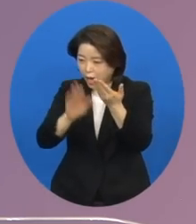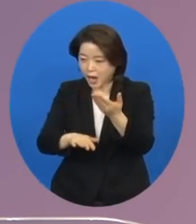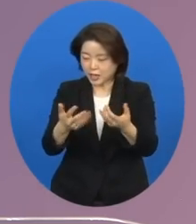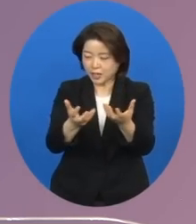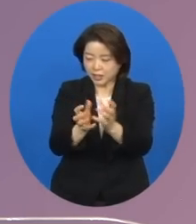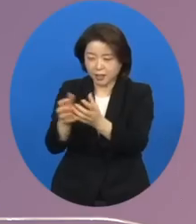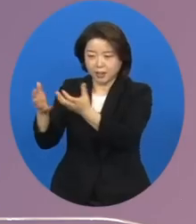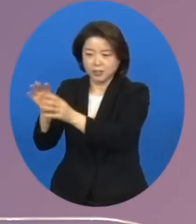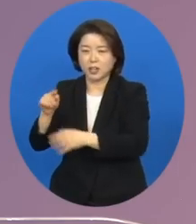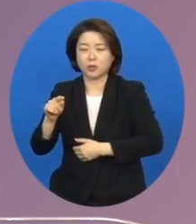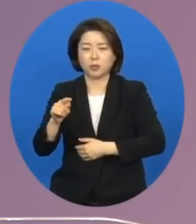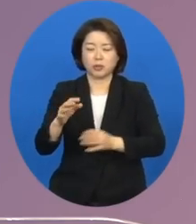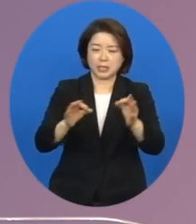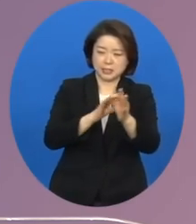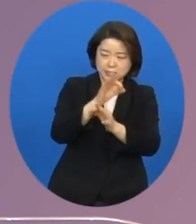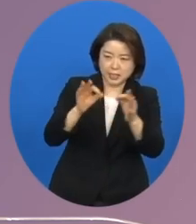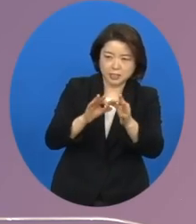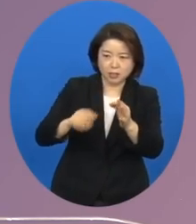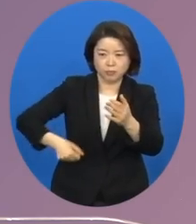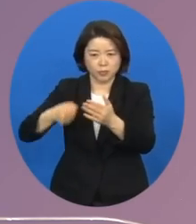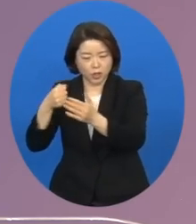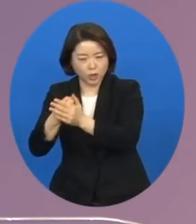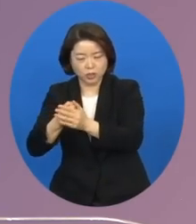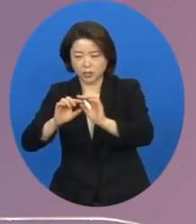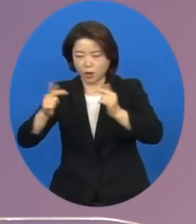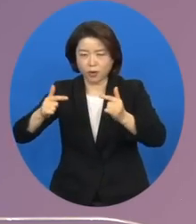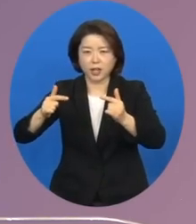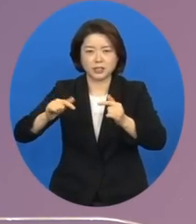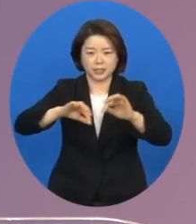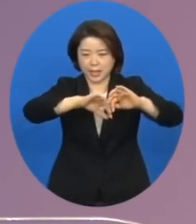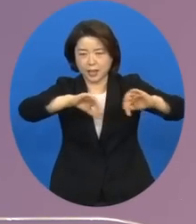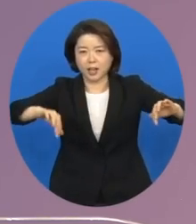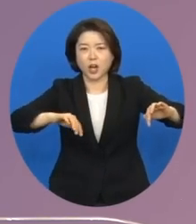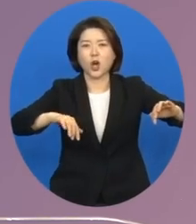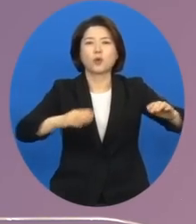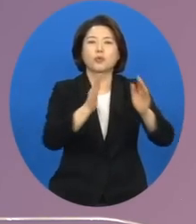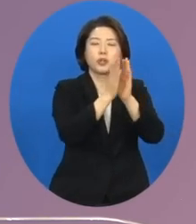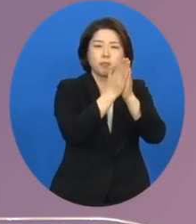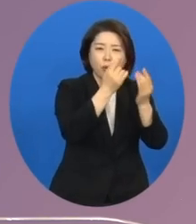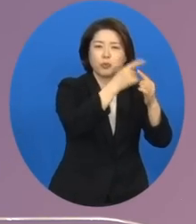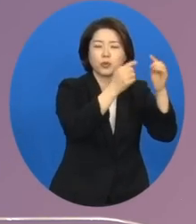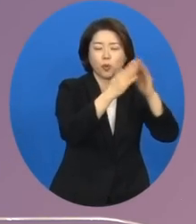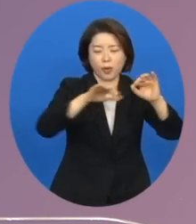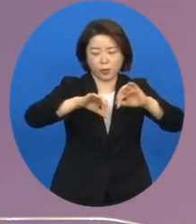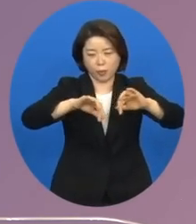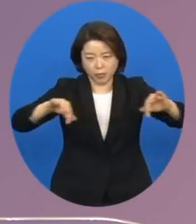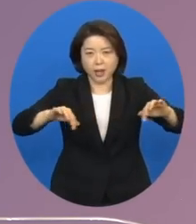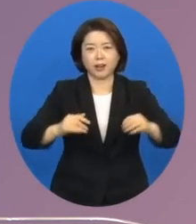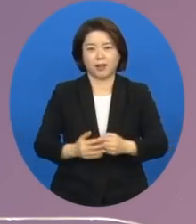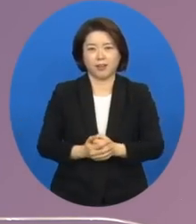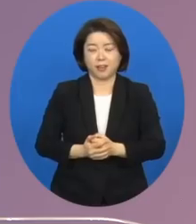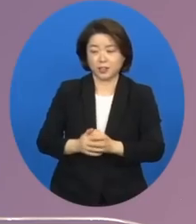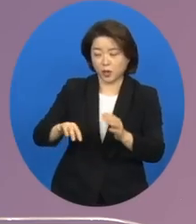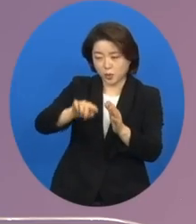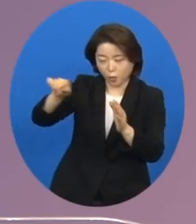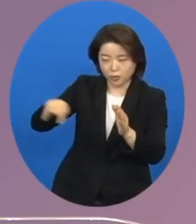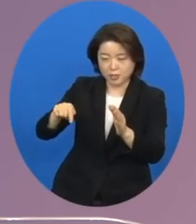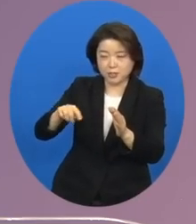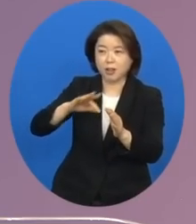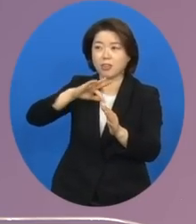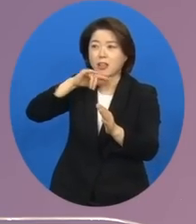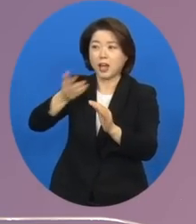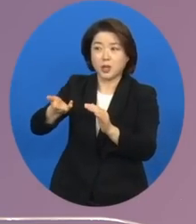독립된 교회입니다 그러다 보니까 사회에서 가장 활발하게 활동하는 그런 또래